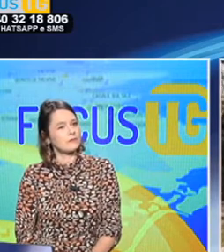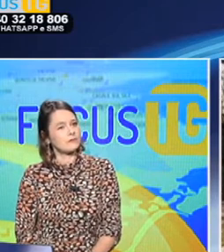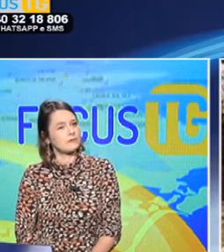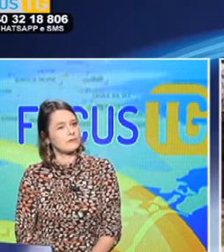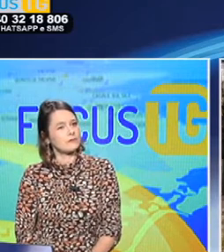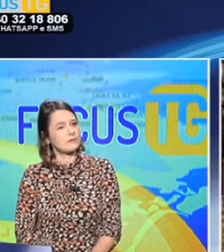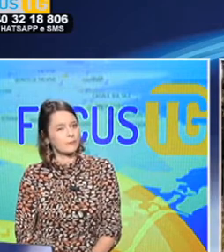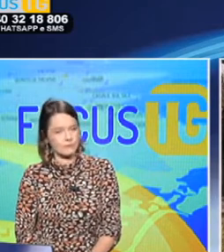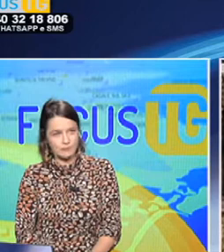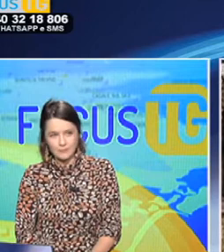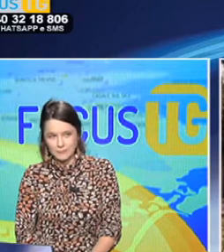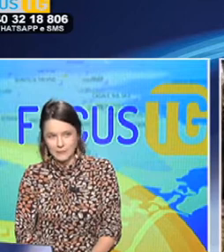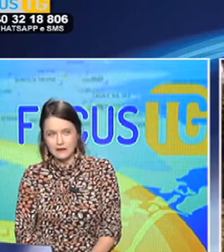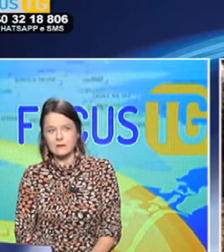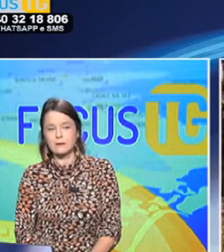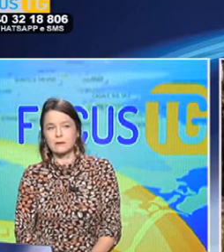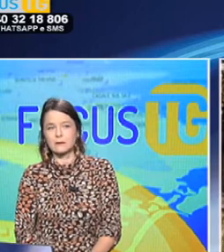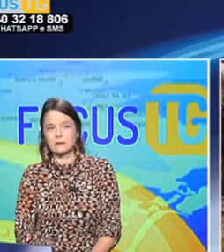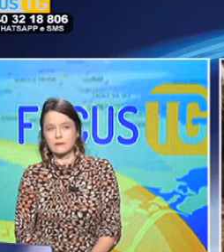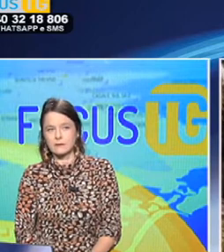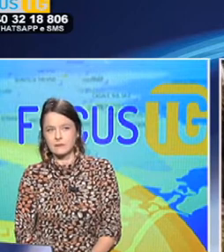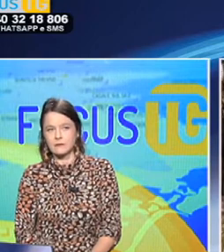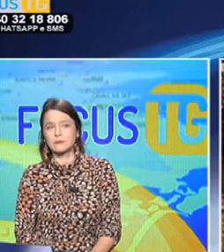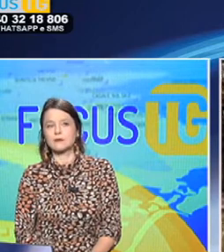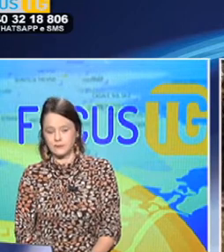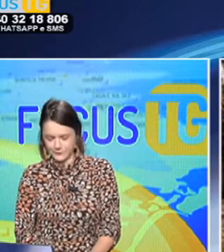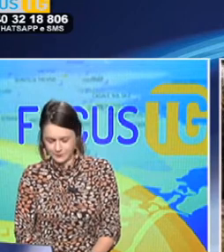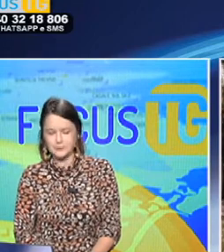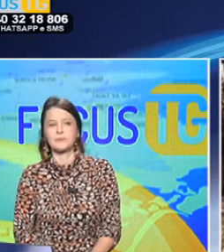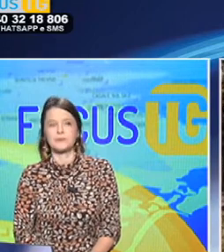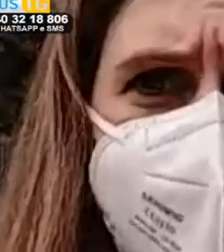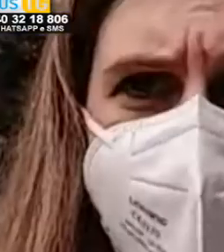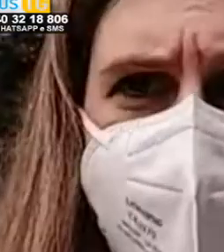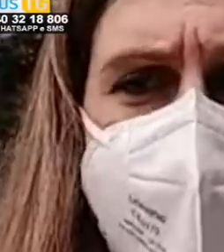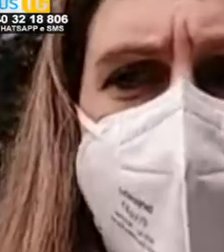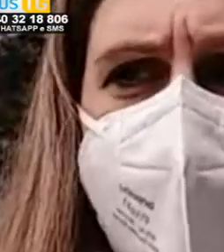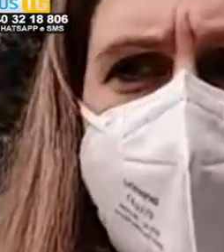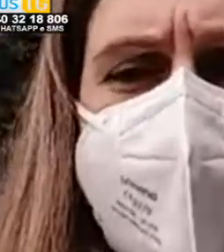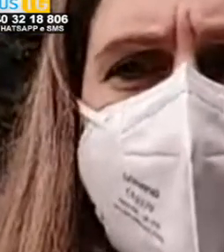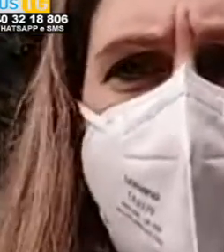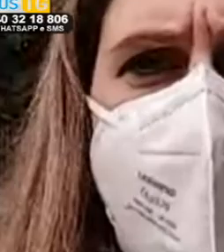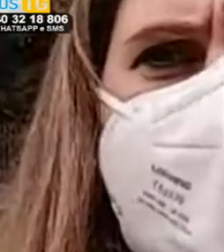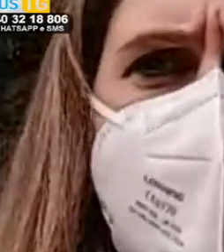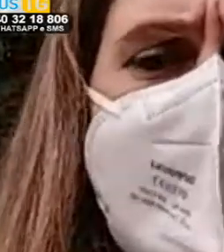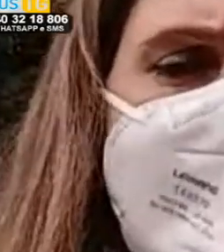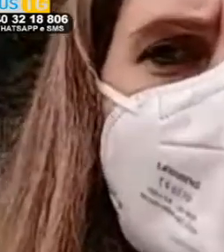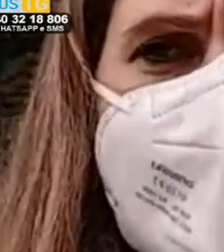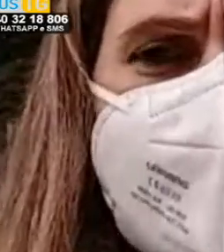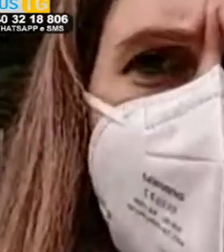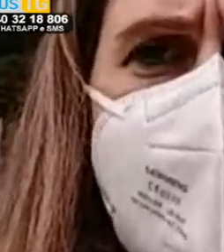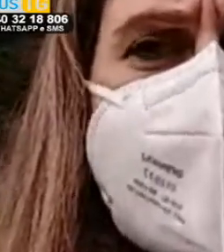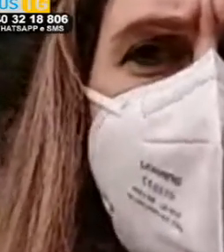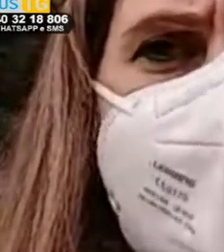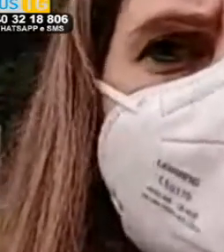Ti sento poco, però praticamente sono attese nuove dosi, un carico circa di 19.000 per